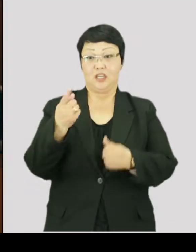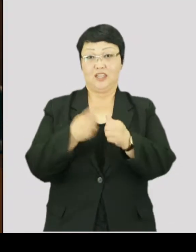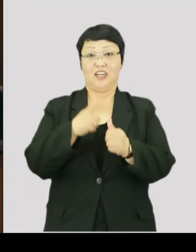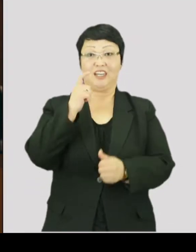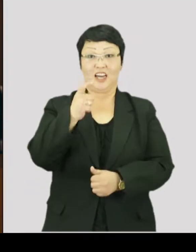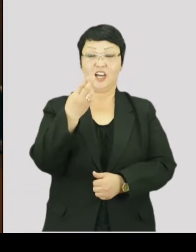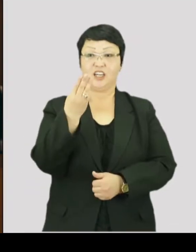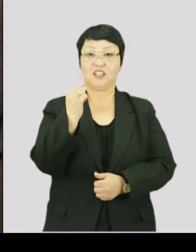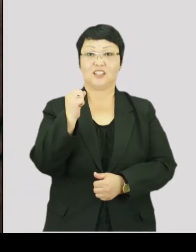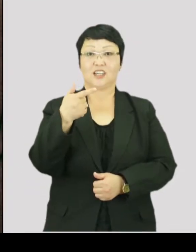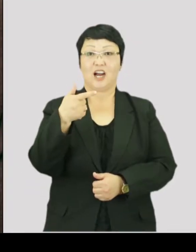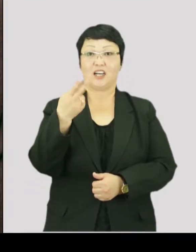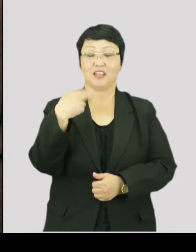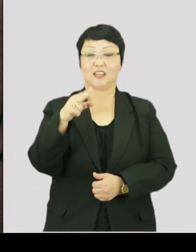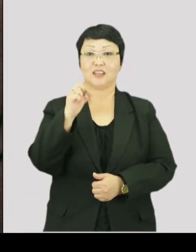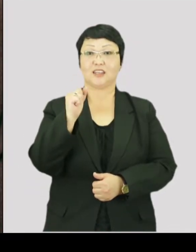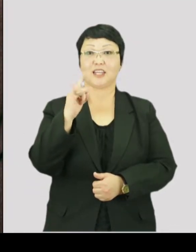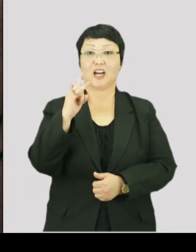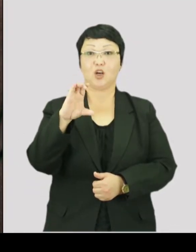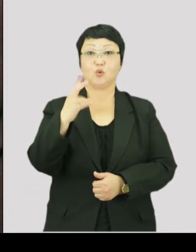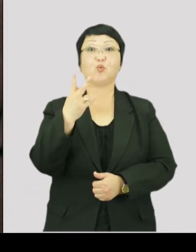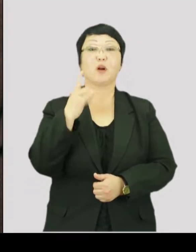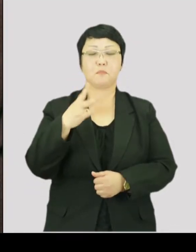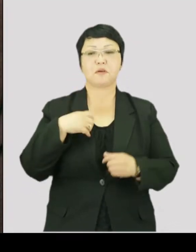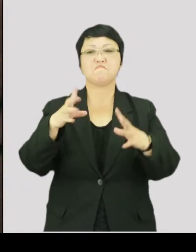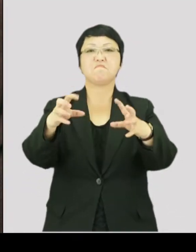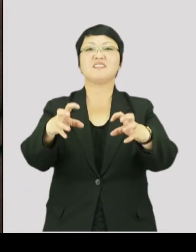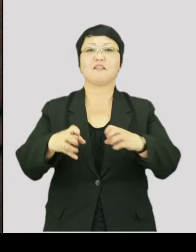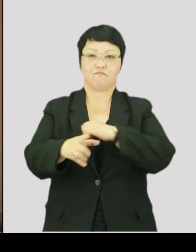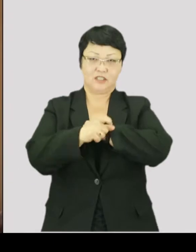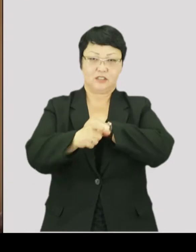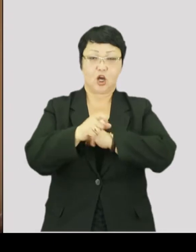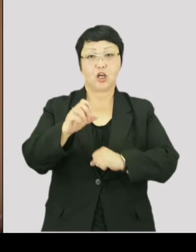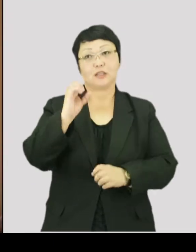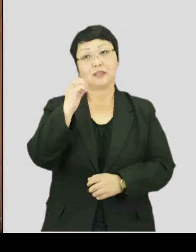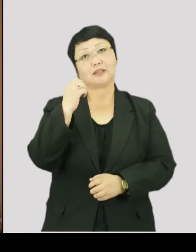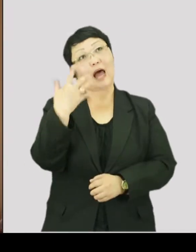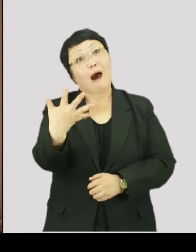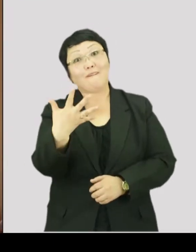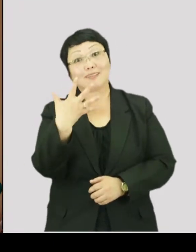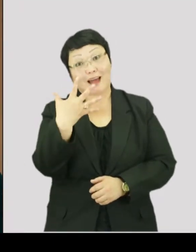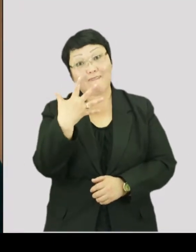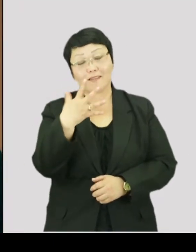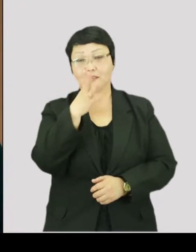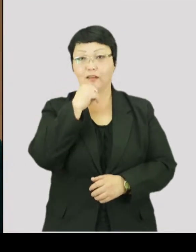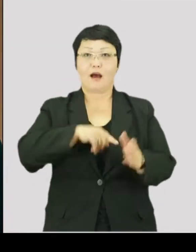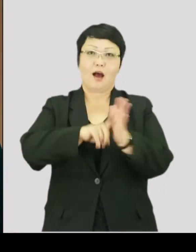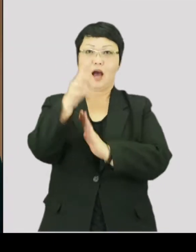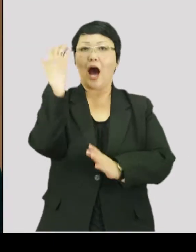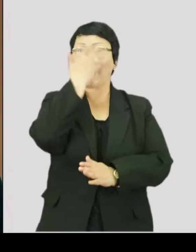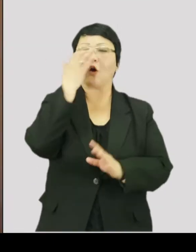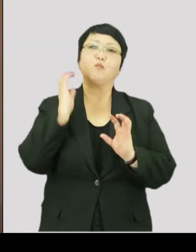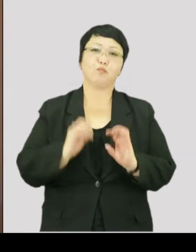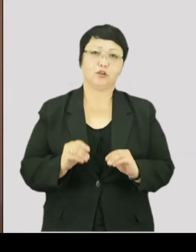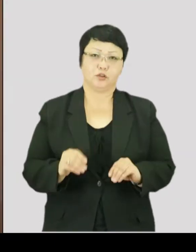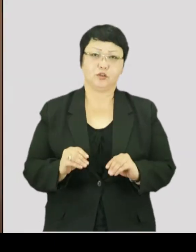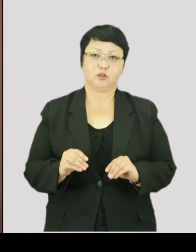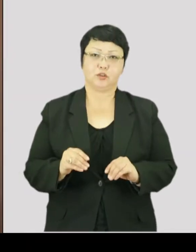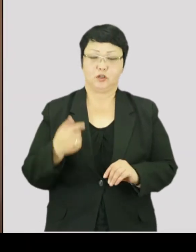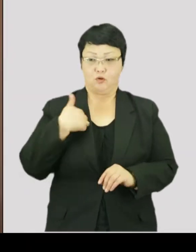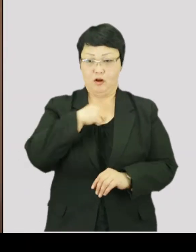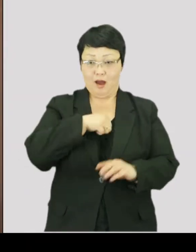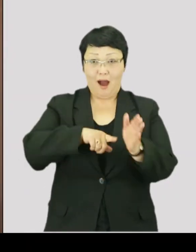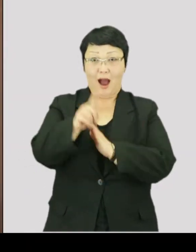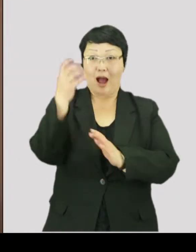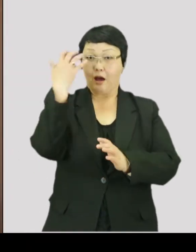Халтрын Шагдэрсэрэн гэдэг. Би барайцлж мэрэгчлэр ажилладаг. 5 настай байхдаа одоо хараагүй болсон. Одоо тэгээд би